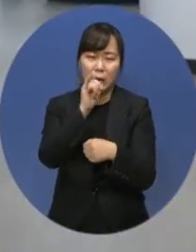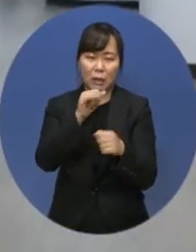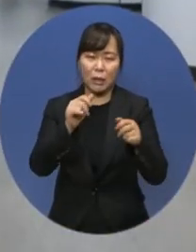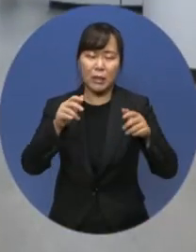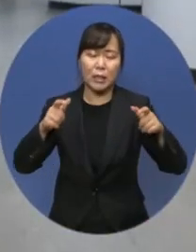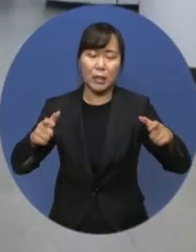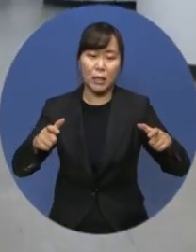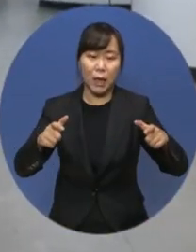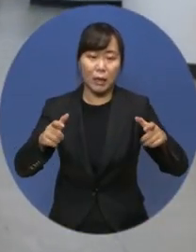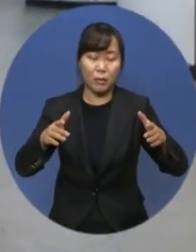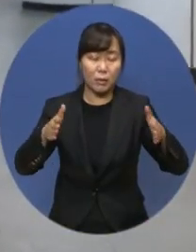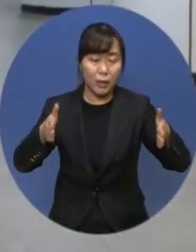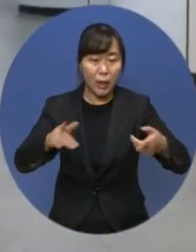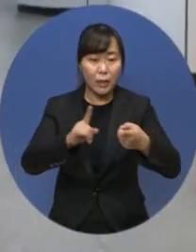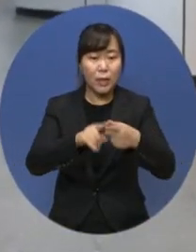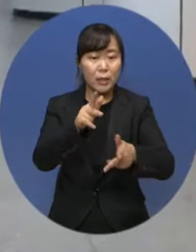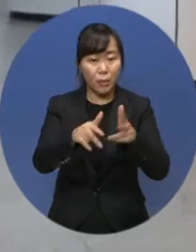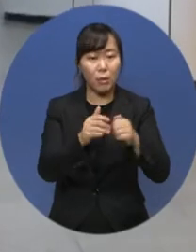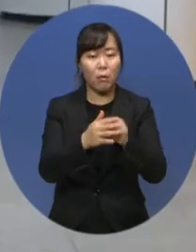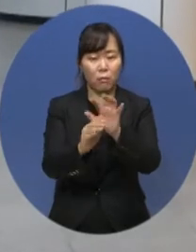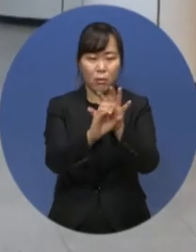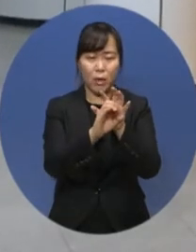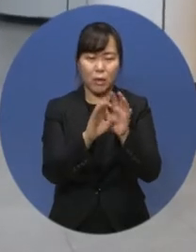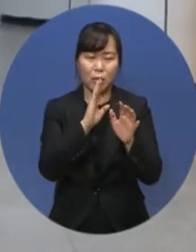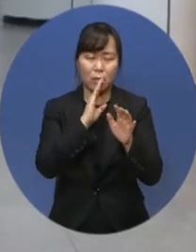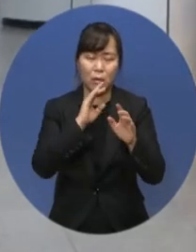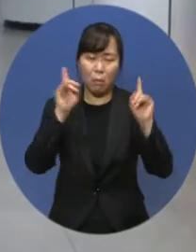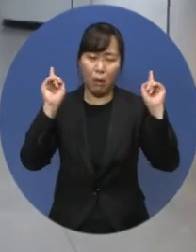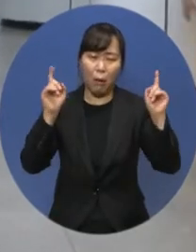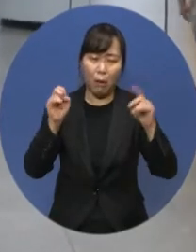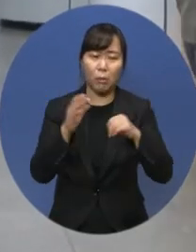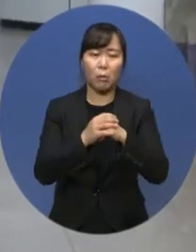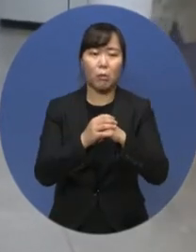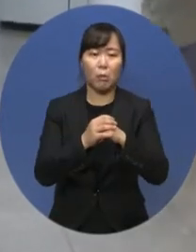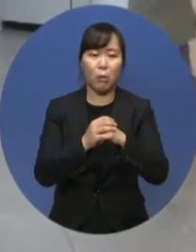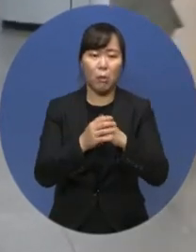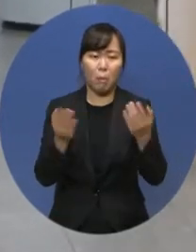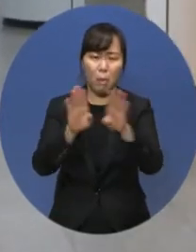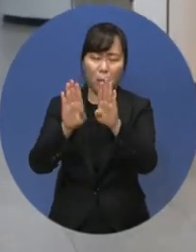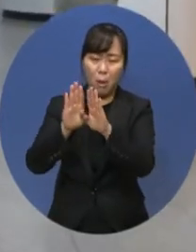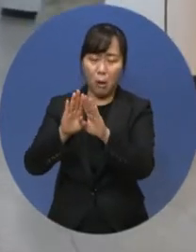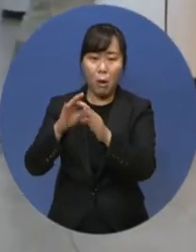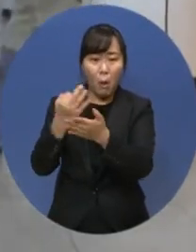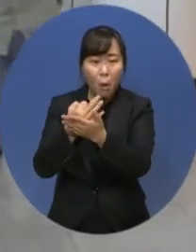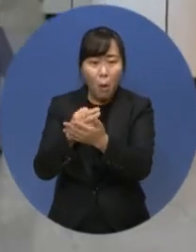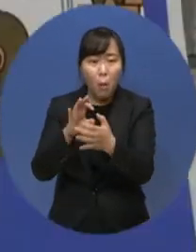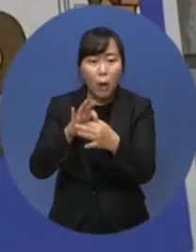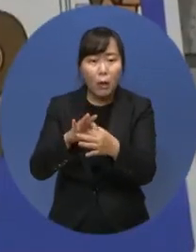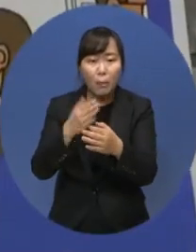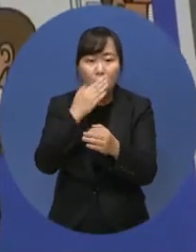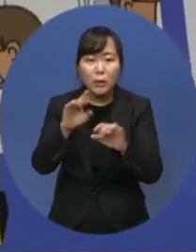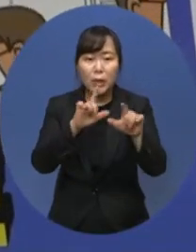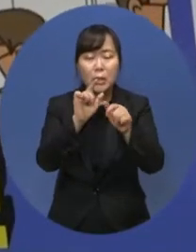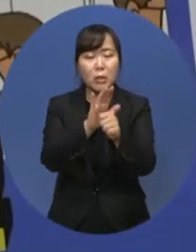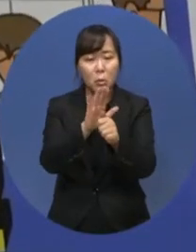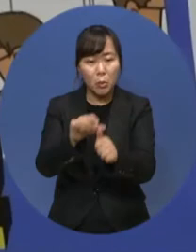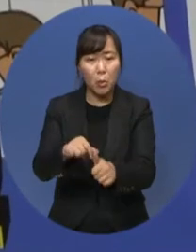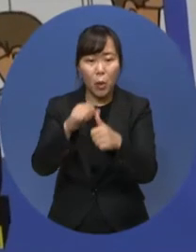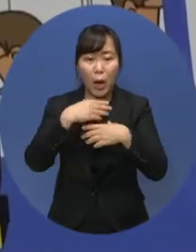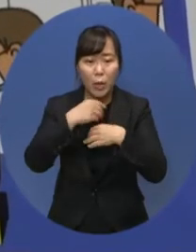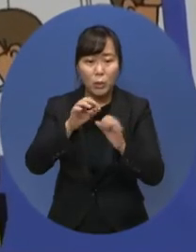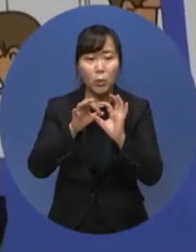지원이고 코로나19로 인한 실직과 폐업에 따른 소득 감소를 막기 위한 생계지원과